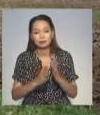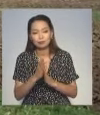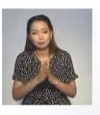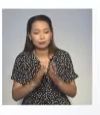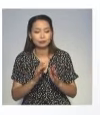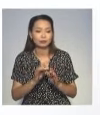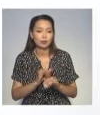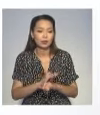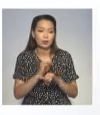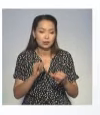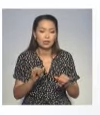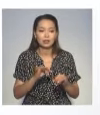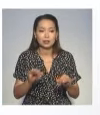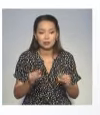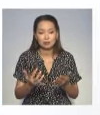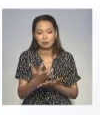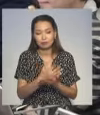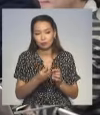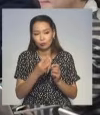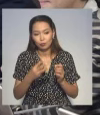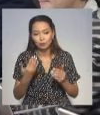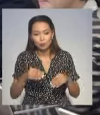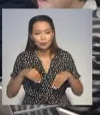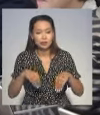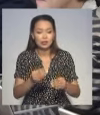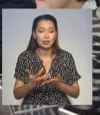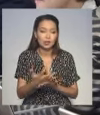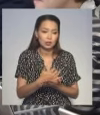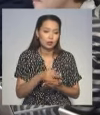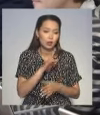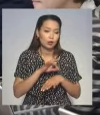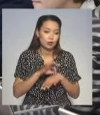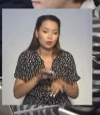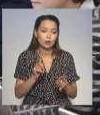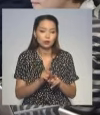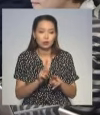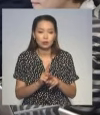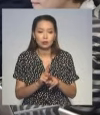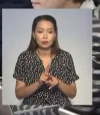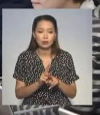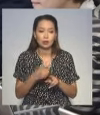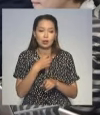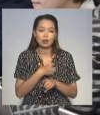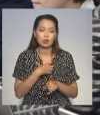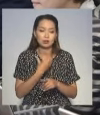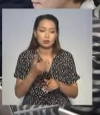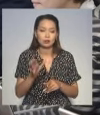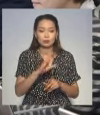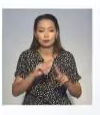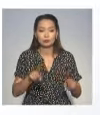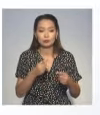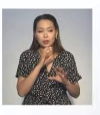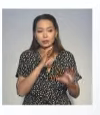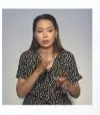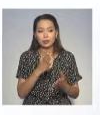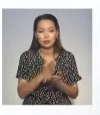жинау. Қазіргі уақытта министрлік егін жинау науқанын жүргізуге арзандатылған дизель отынына қажеттілікті қалыптастыруда.